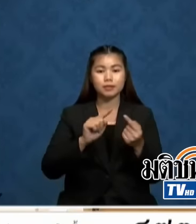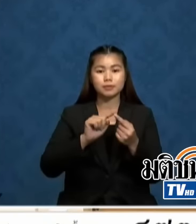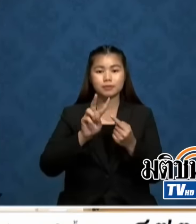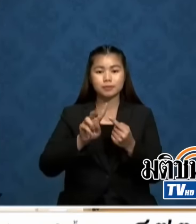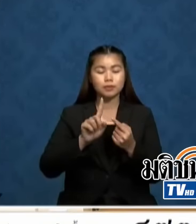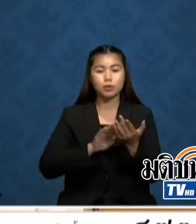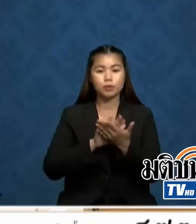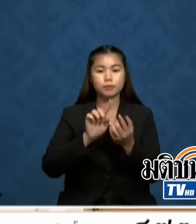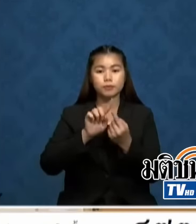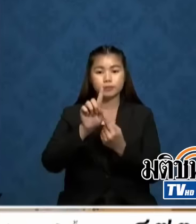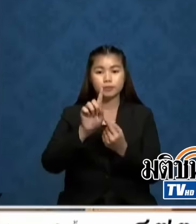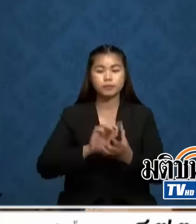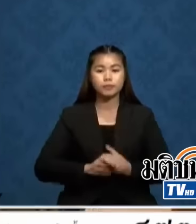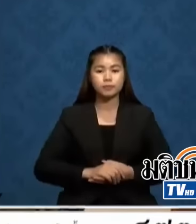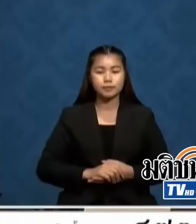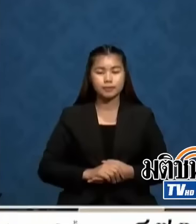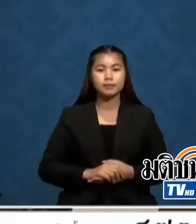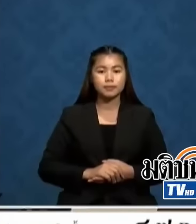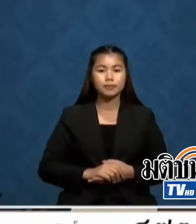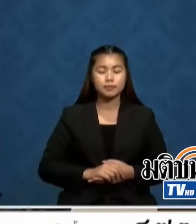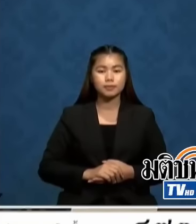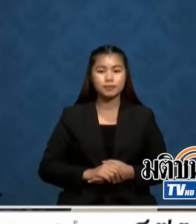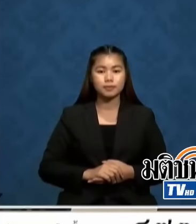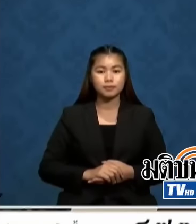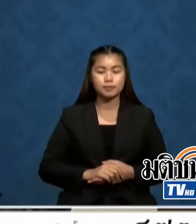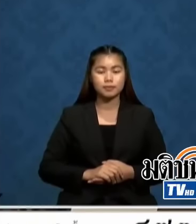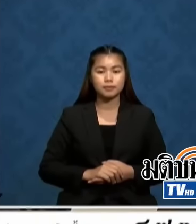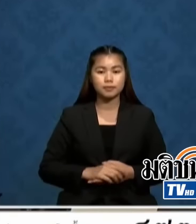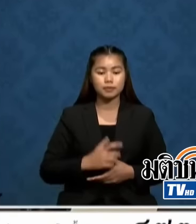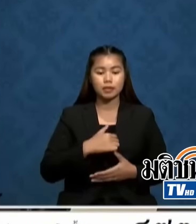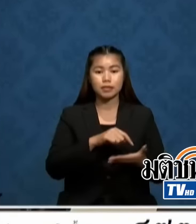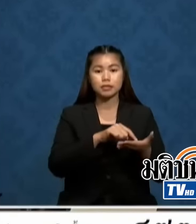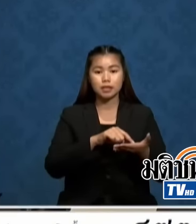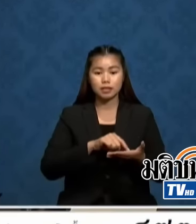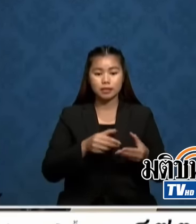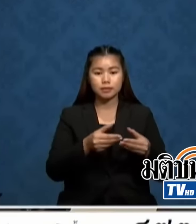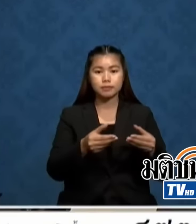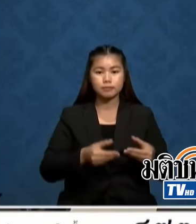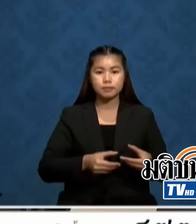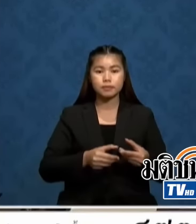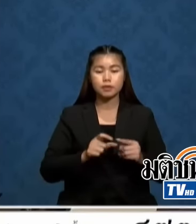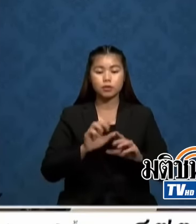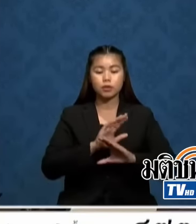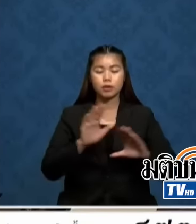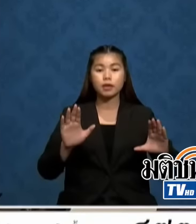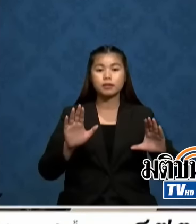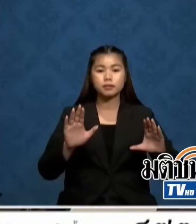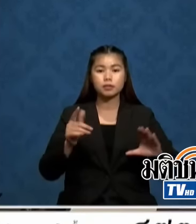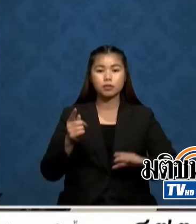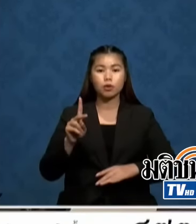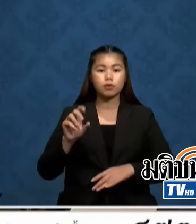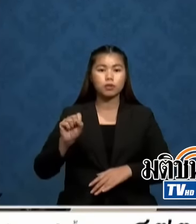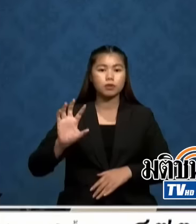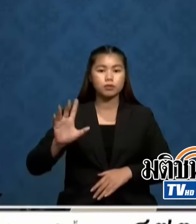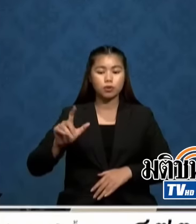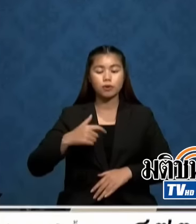ชนผมในฐานะผู้เสนอร่างพระราชบัญญัติยกเลิกคำสั่งหัวหน้าคณะ